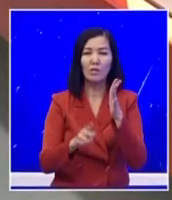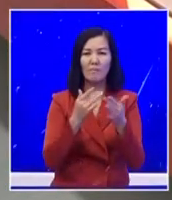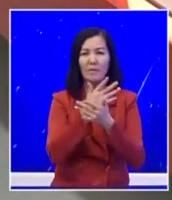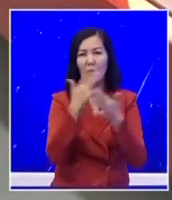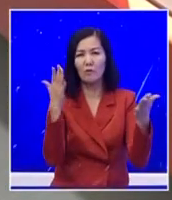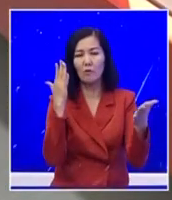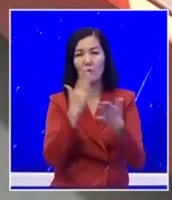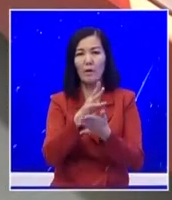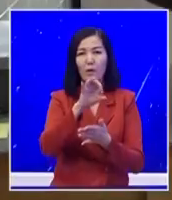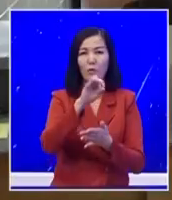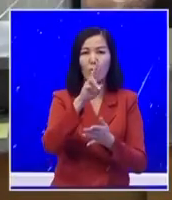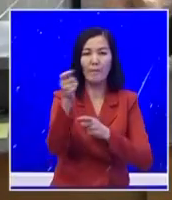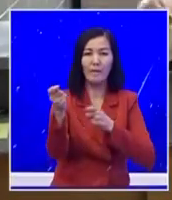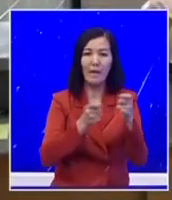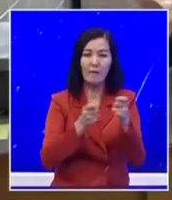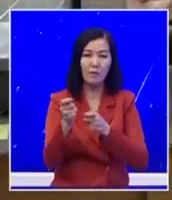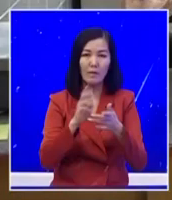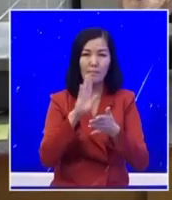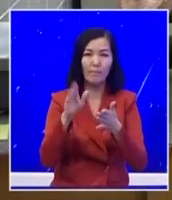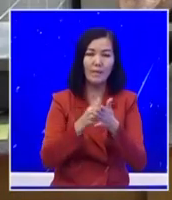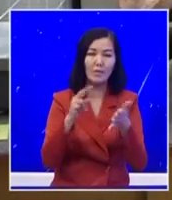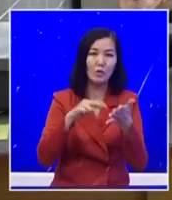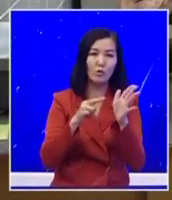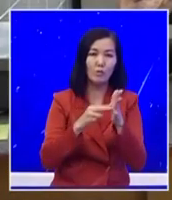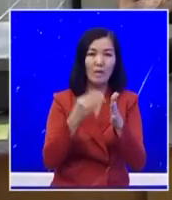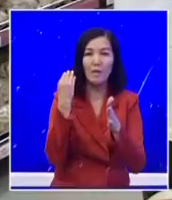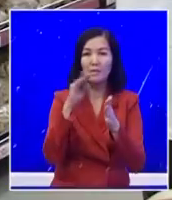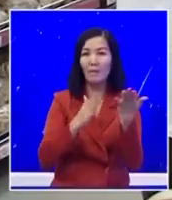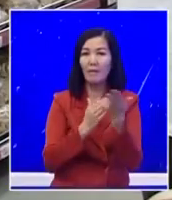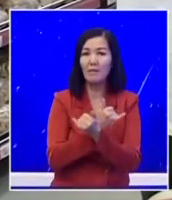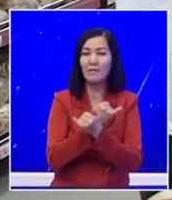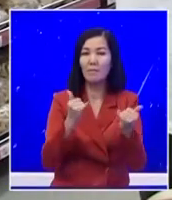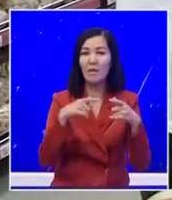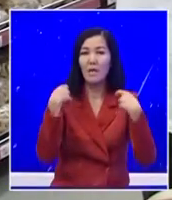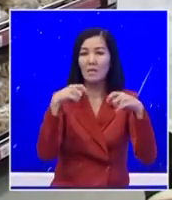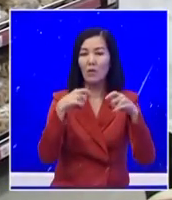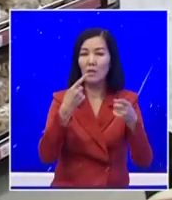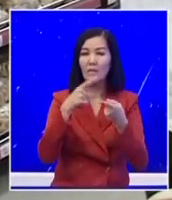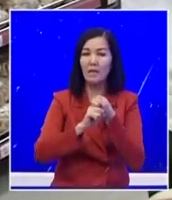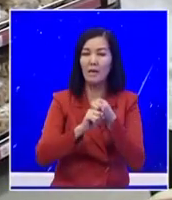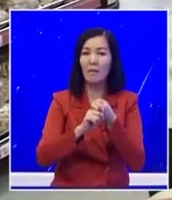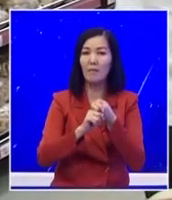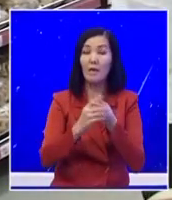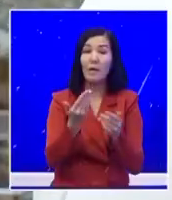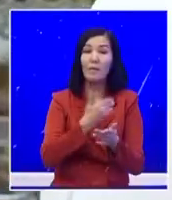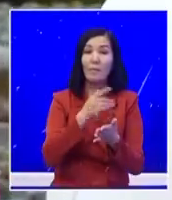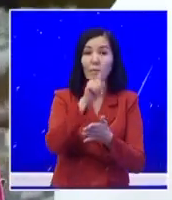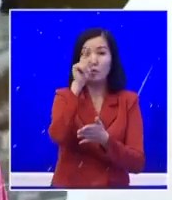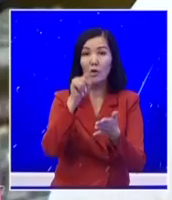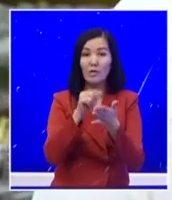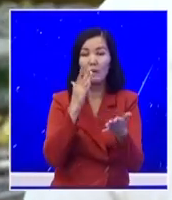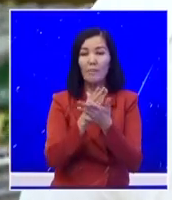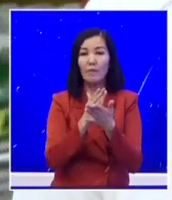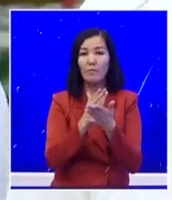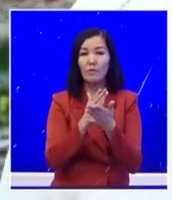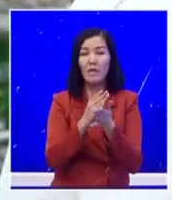пісіреді. Тоймар тәкімшілігінің басты ұстанымы – сапа мен сапалы қызмет. Сауда саттыққа байланысты қандай да бір сұрақтар болса,